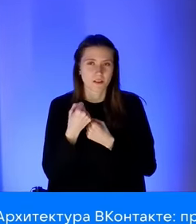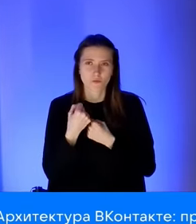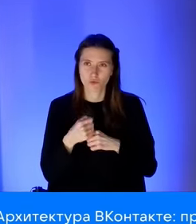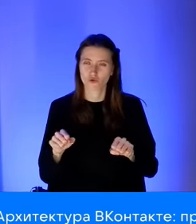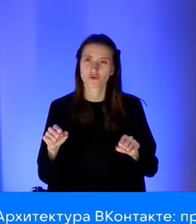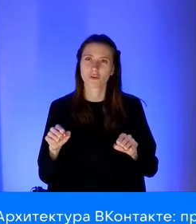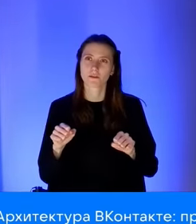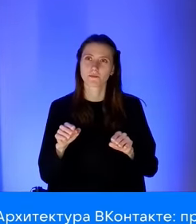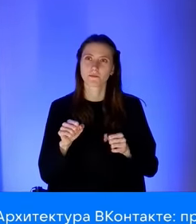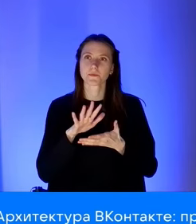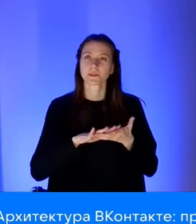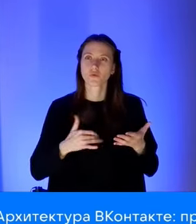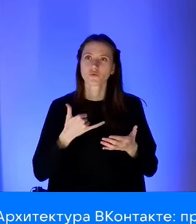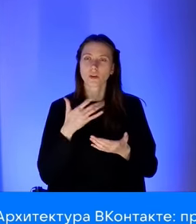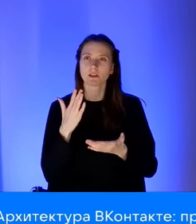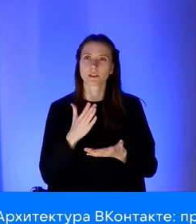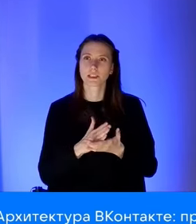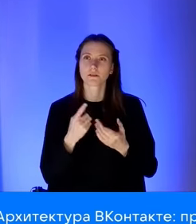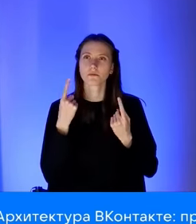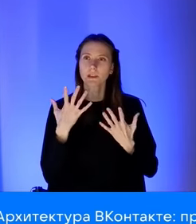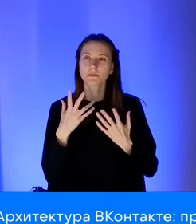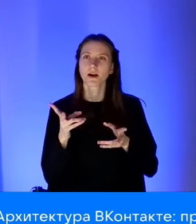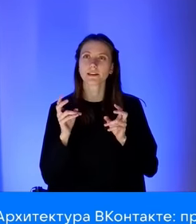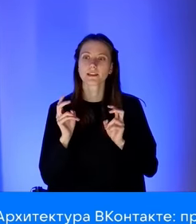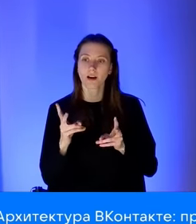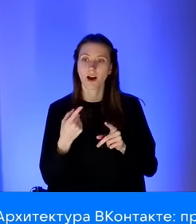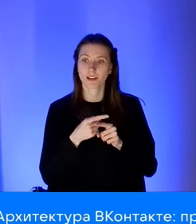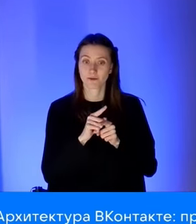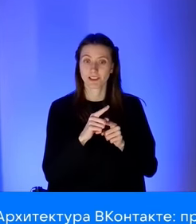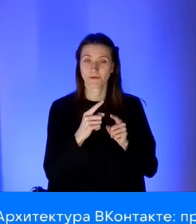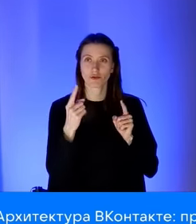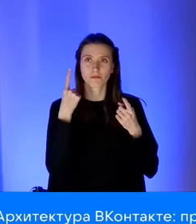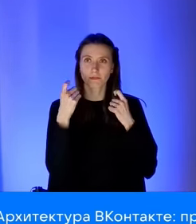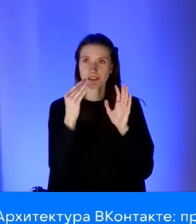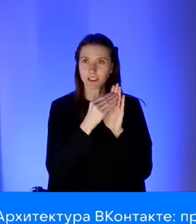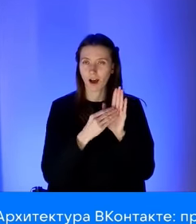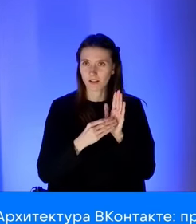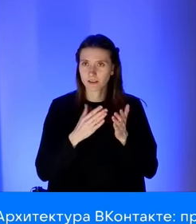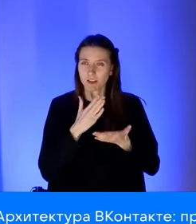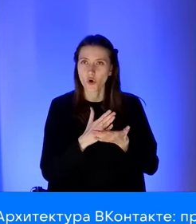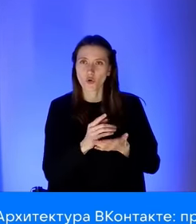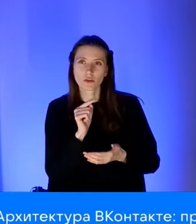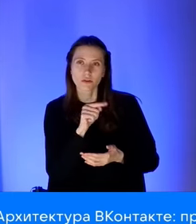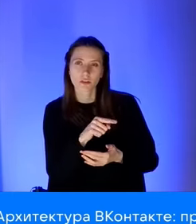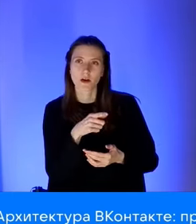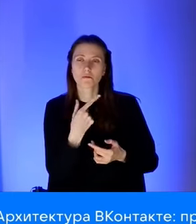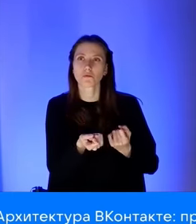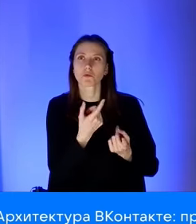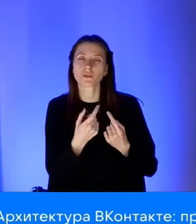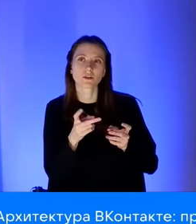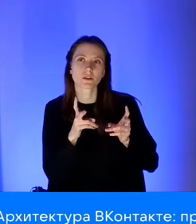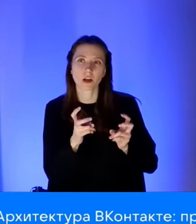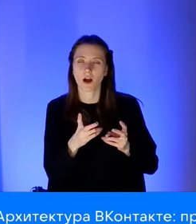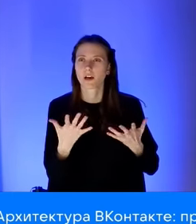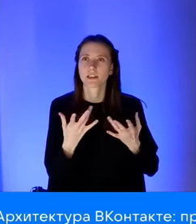табличек дальше у нас есть понимание Том как эти данные лежат Какая их природа и какие операции к этим данным нам необходимы